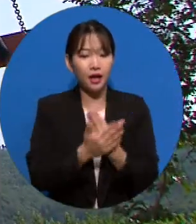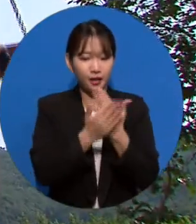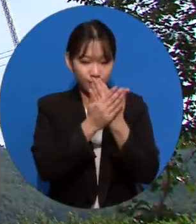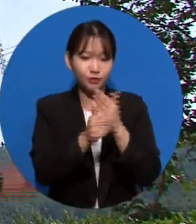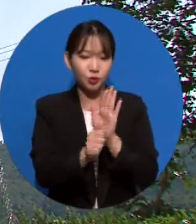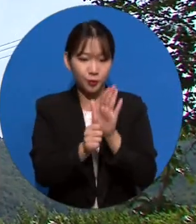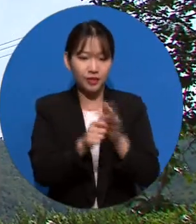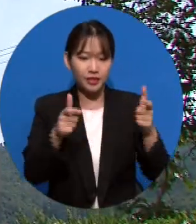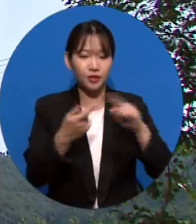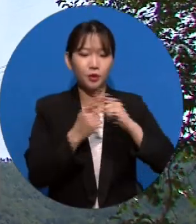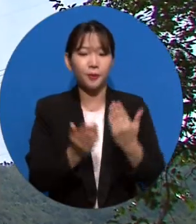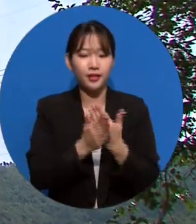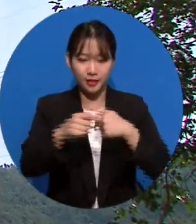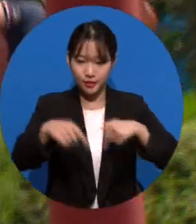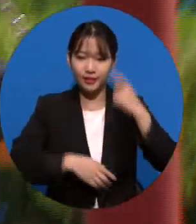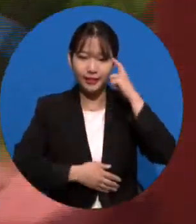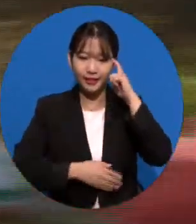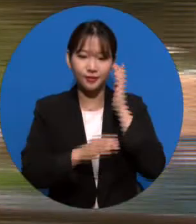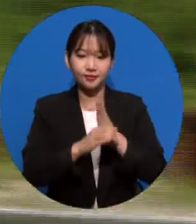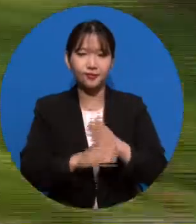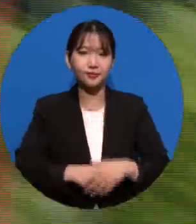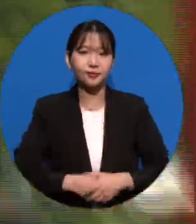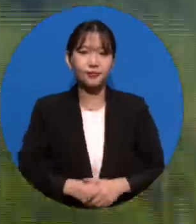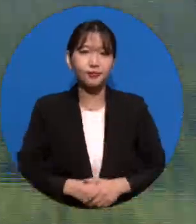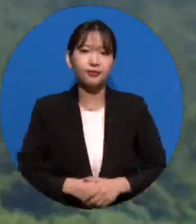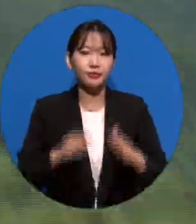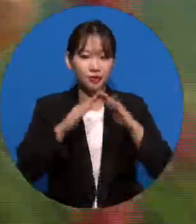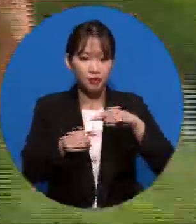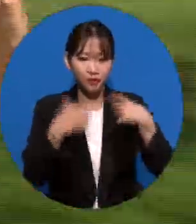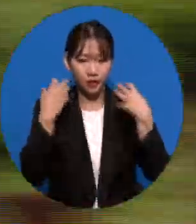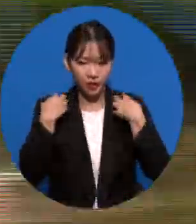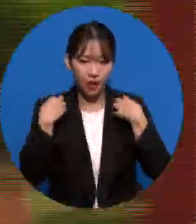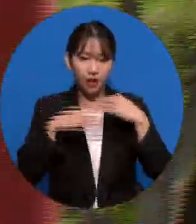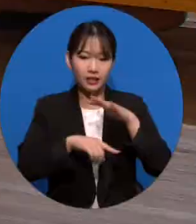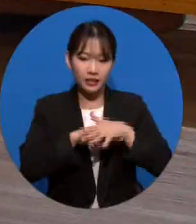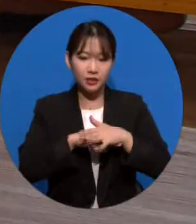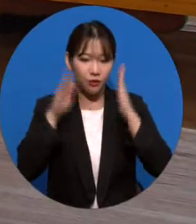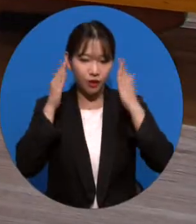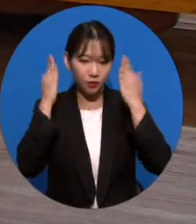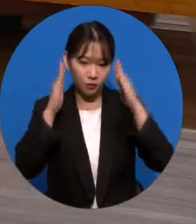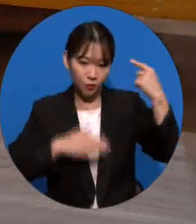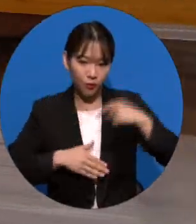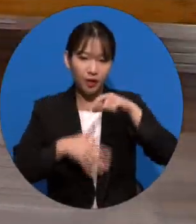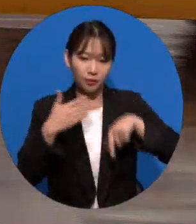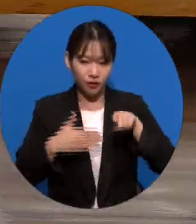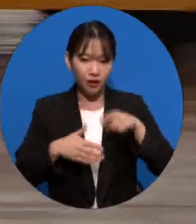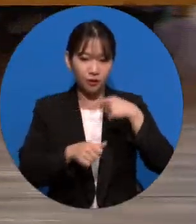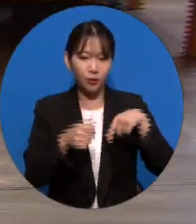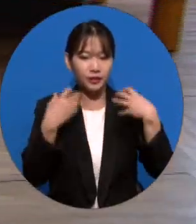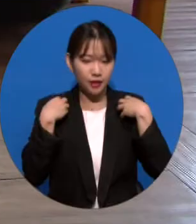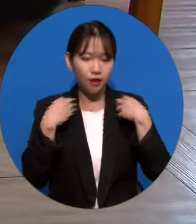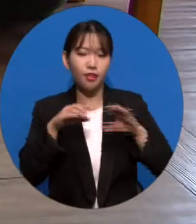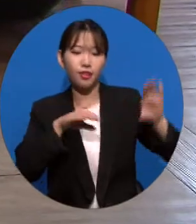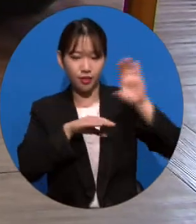도모하는 지역 상생 정책이라고 생각을 하고 있습니다. 전남도교육청은 농산어촌 유학 프로그램이 교육 차원을